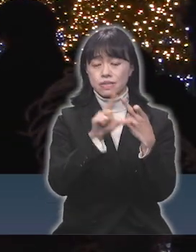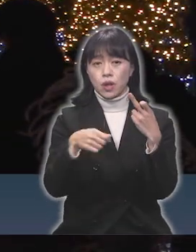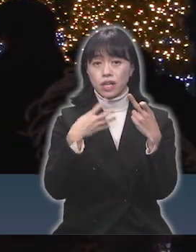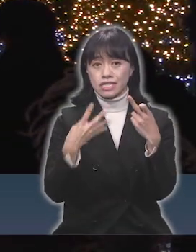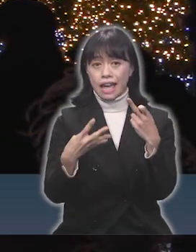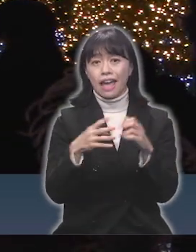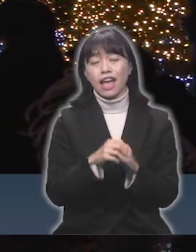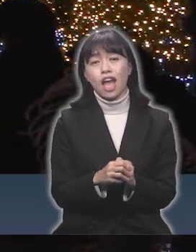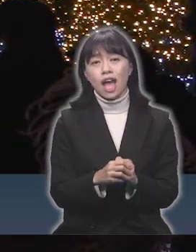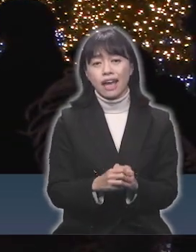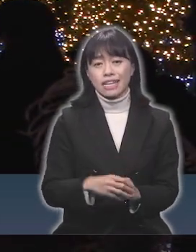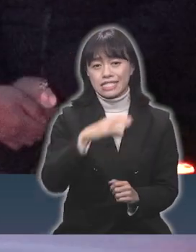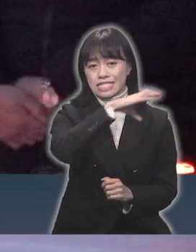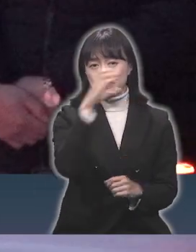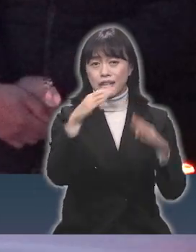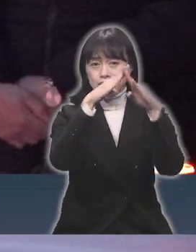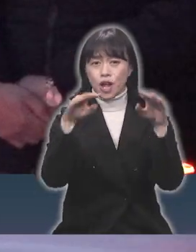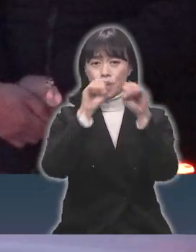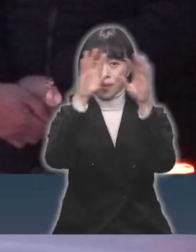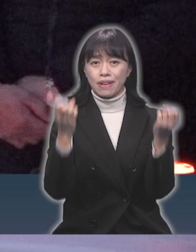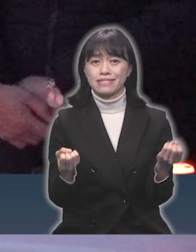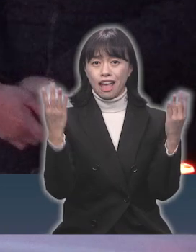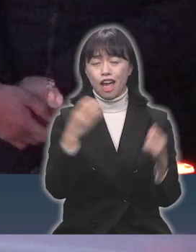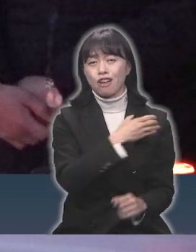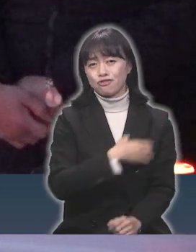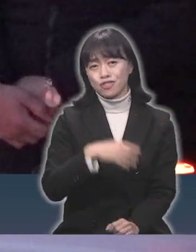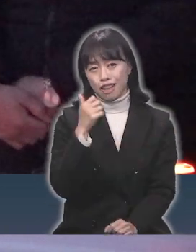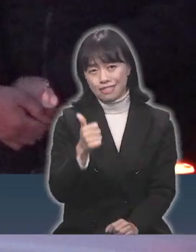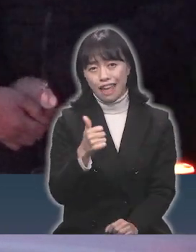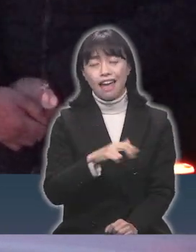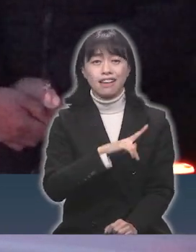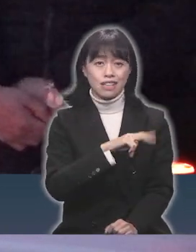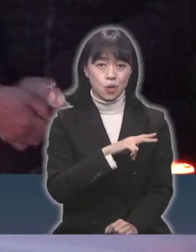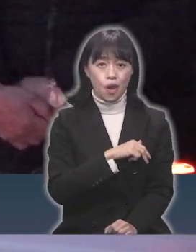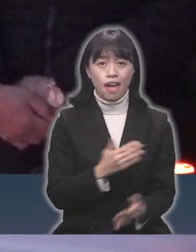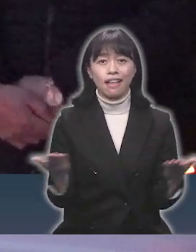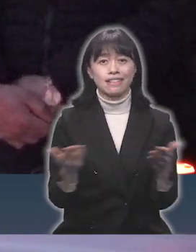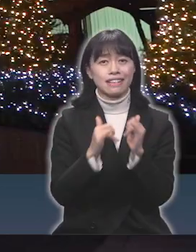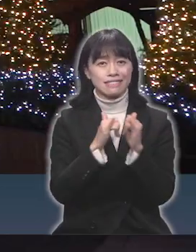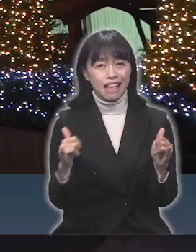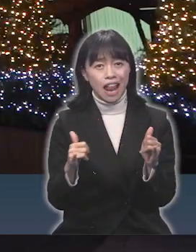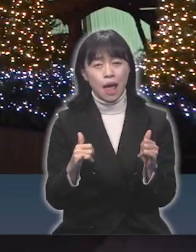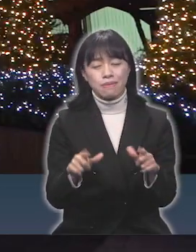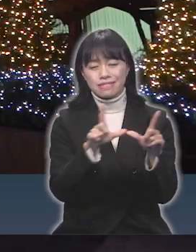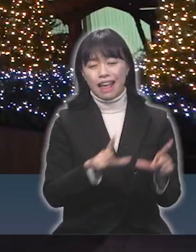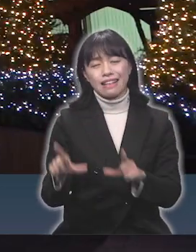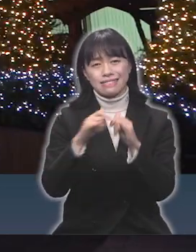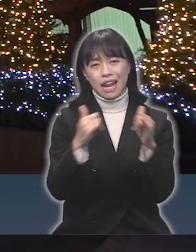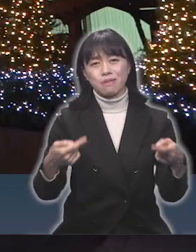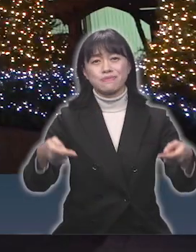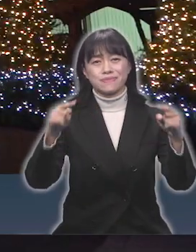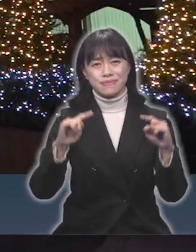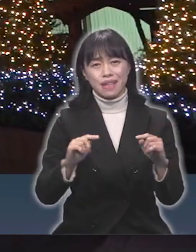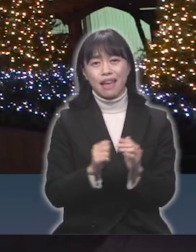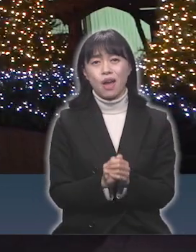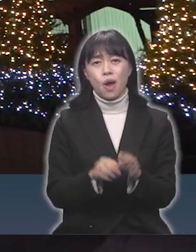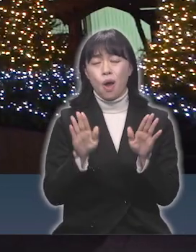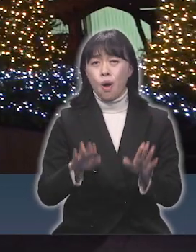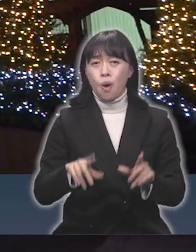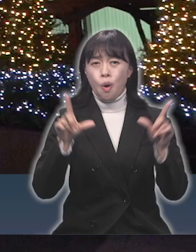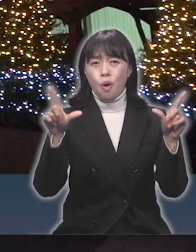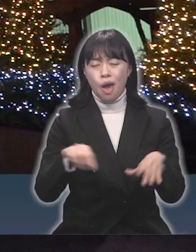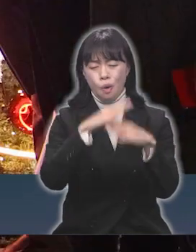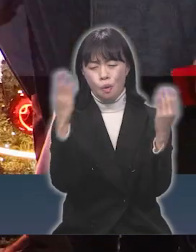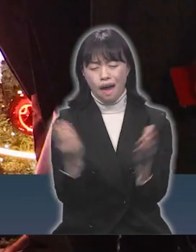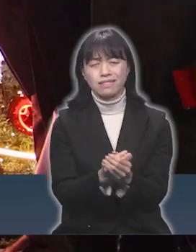크리스마스트리 점등식에는 이필형 동대문 구청장과 구의원 직원 그리고 주민들이 참여한 가운데 올 한해에